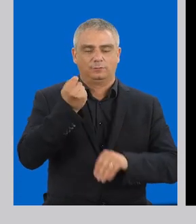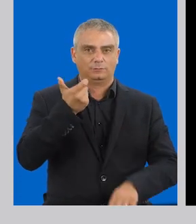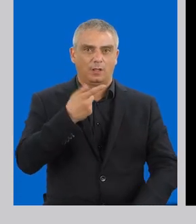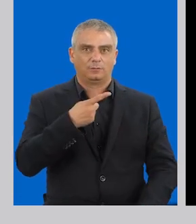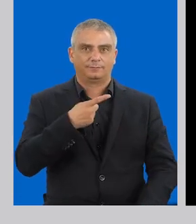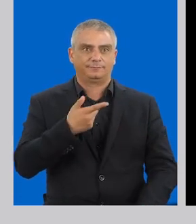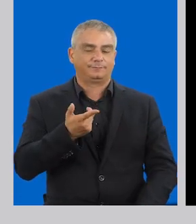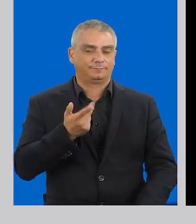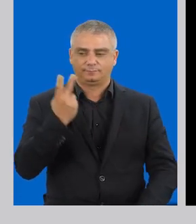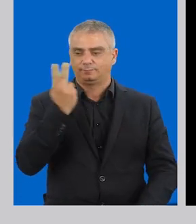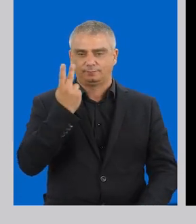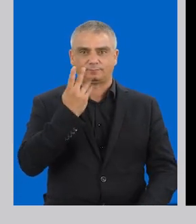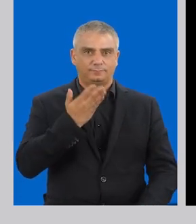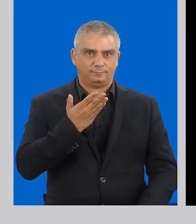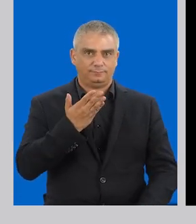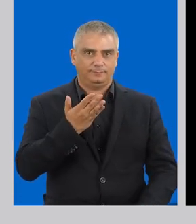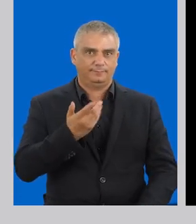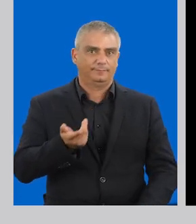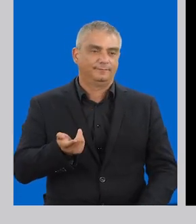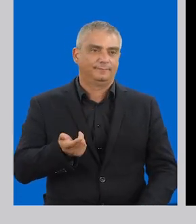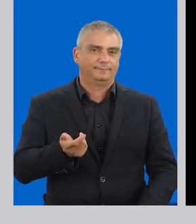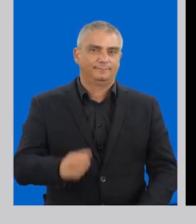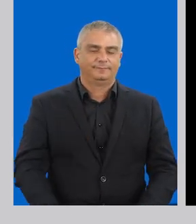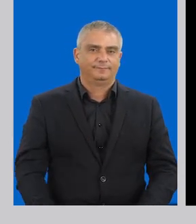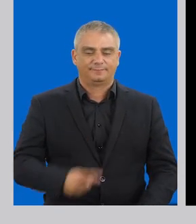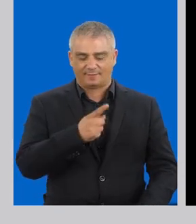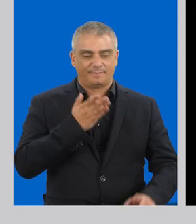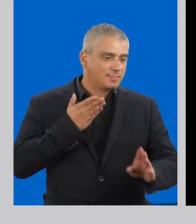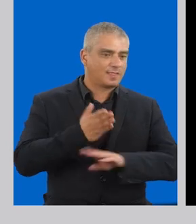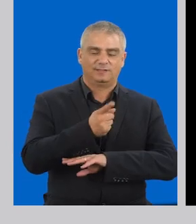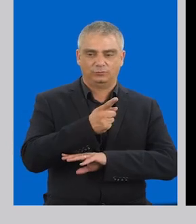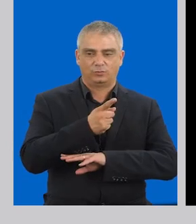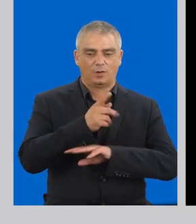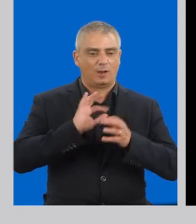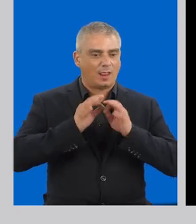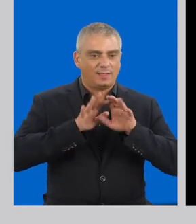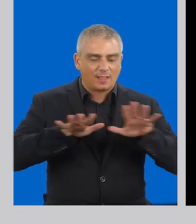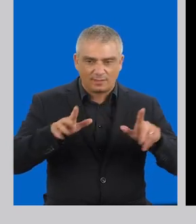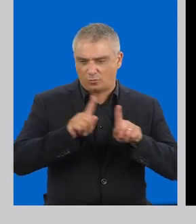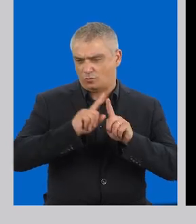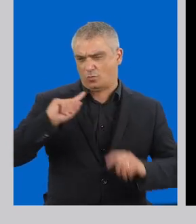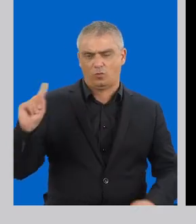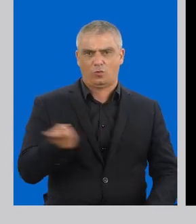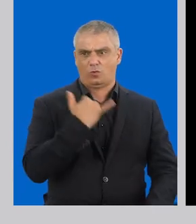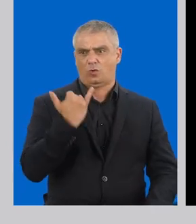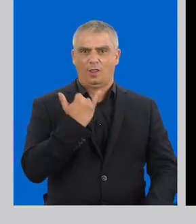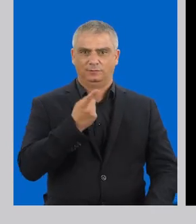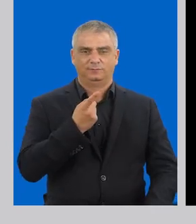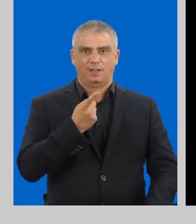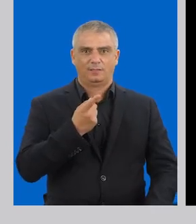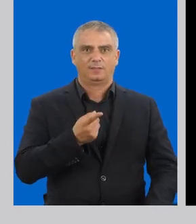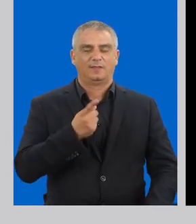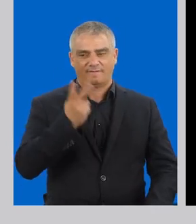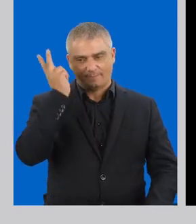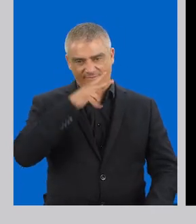אחרינו וכמובן ש הם נכנסו לרשתות החברתיות כמו כל הזמן